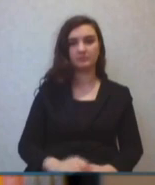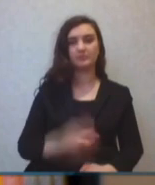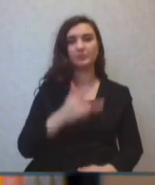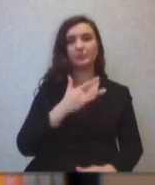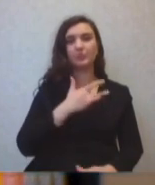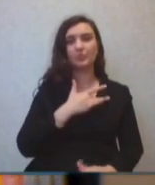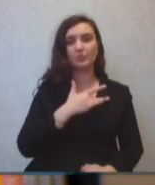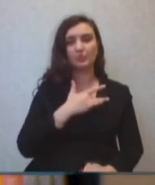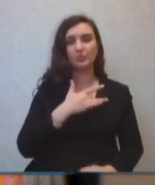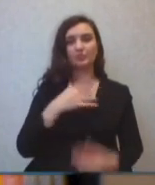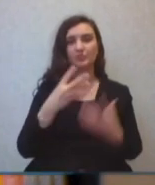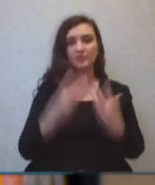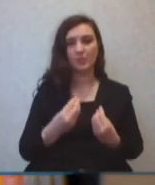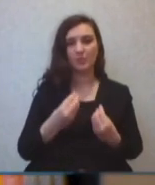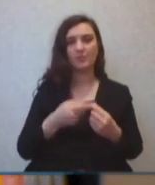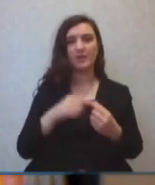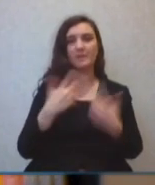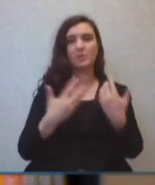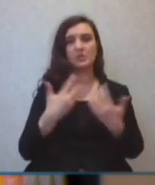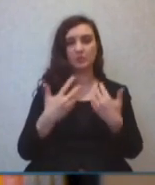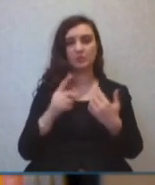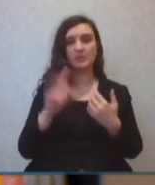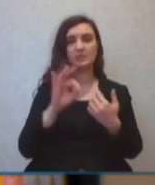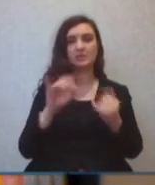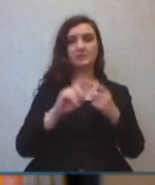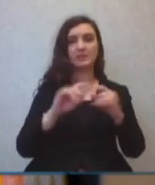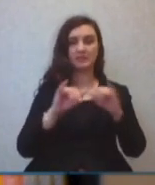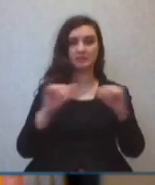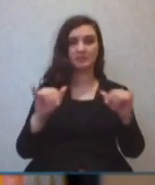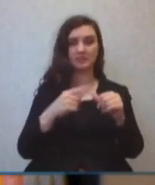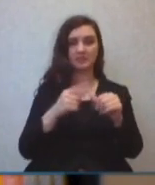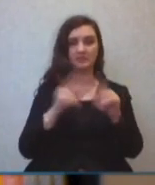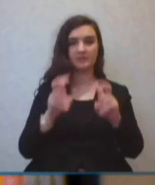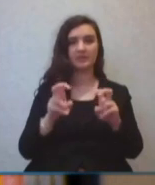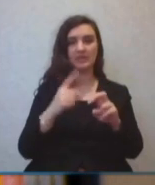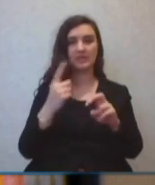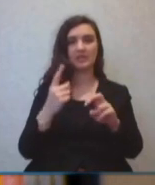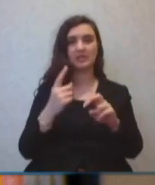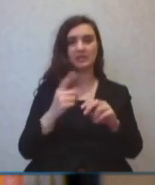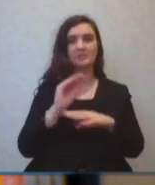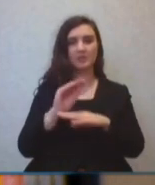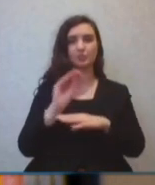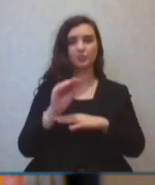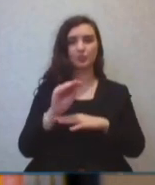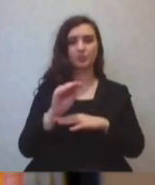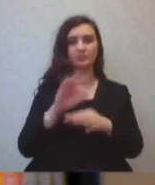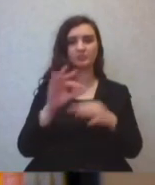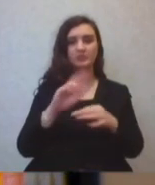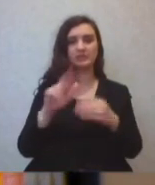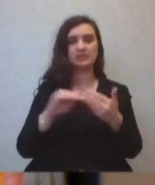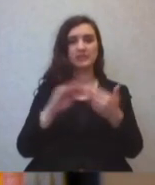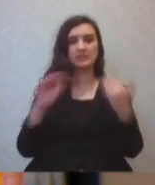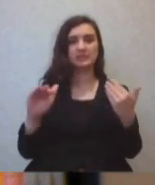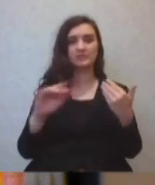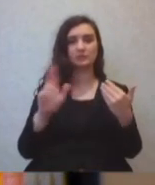გულჩვილობა, ემოციურობა ასეთ პერიოდში, რასაც პანდემიის პერიოდი ქვია, ერთი ორად იმატებს, ვინაიდან დისტანცირებული